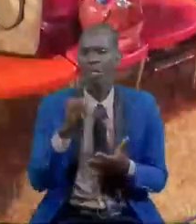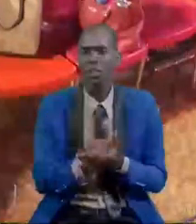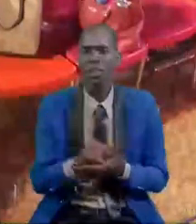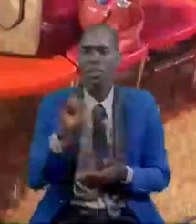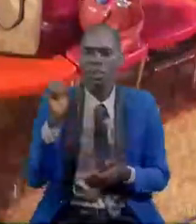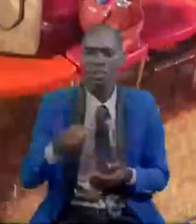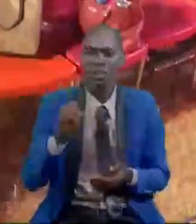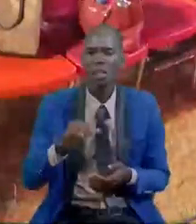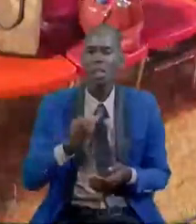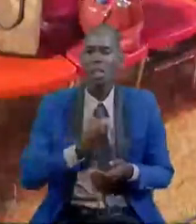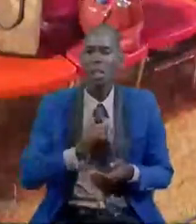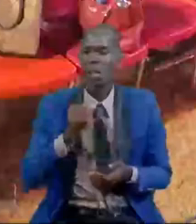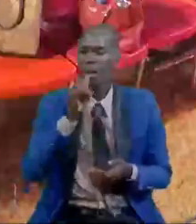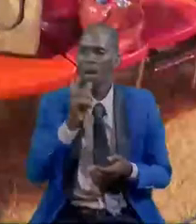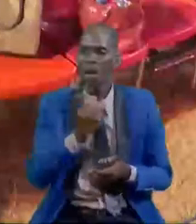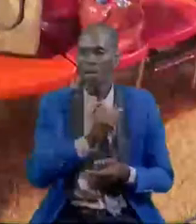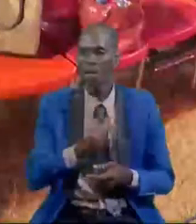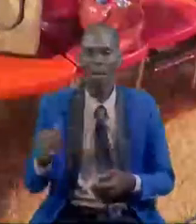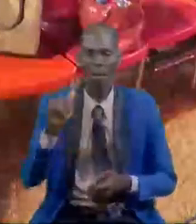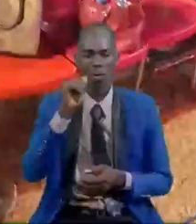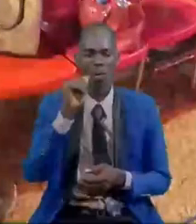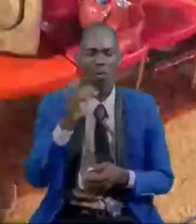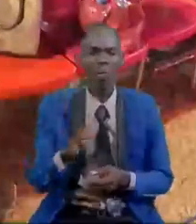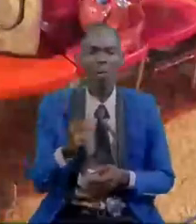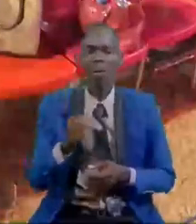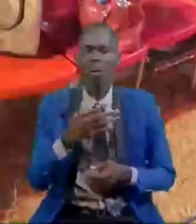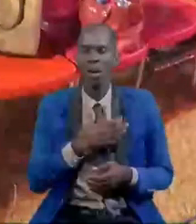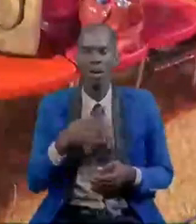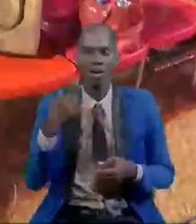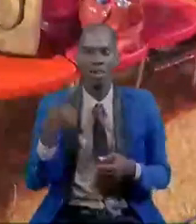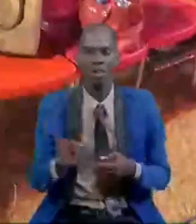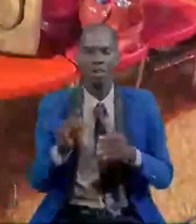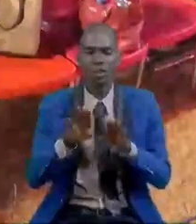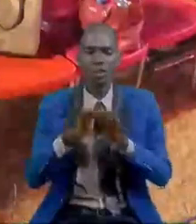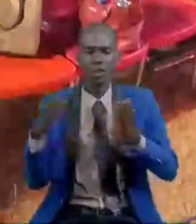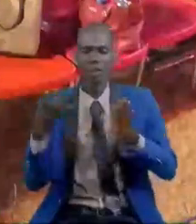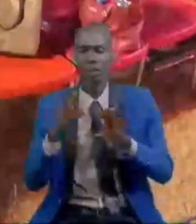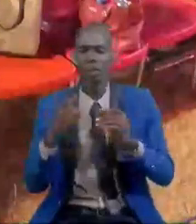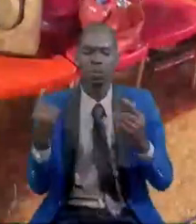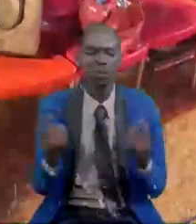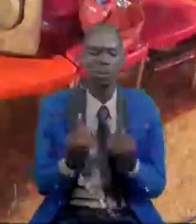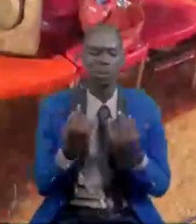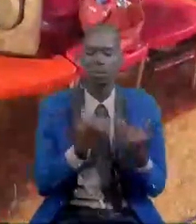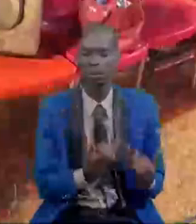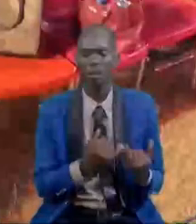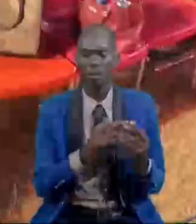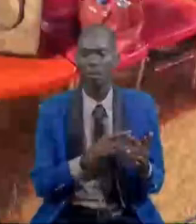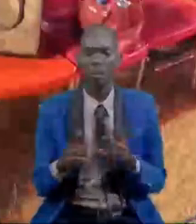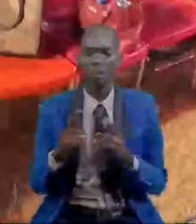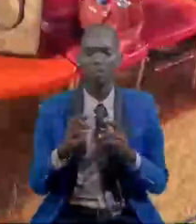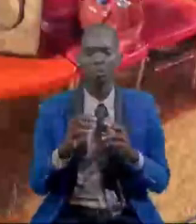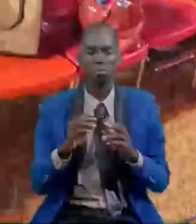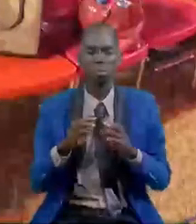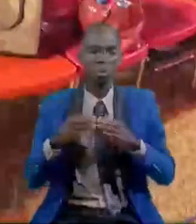l'homme. Les portes de prison du péché sont déjà ouvertes, et tous les jougs sont